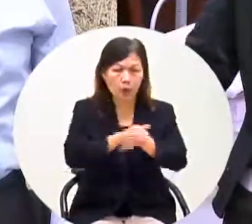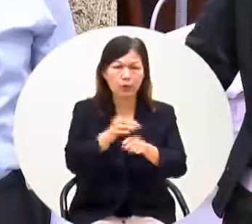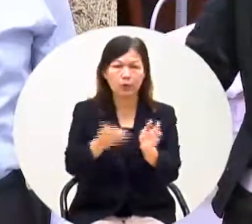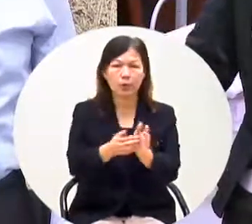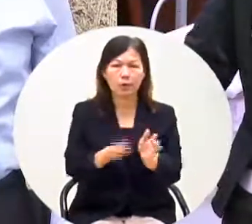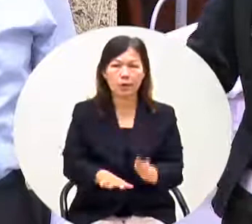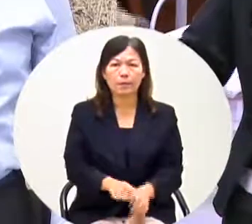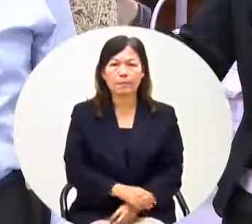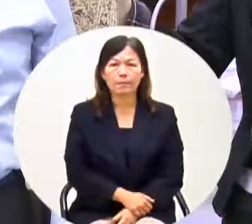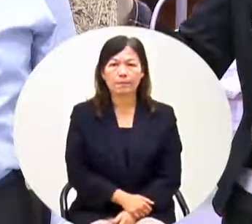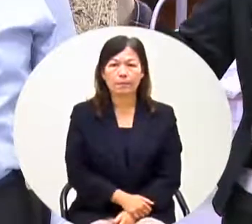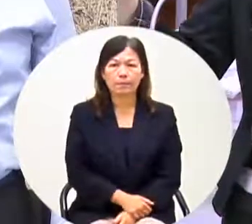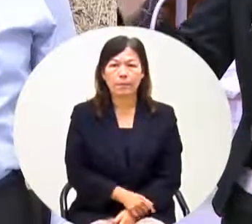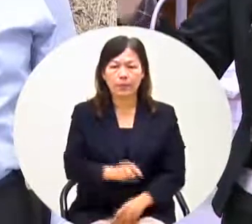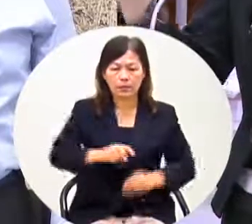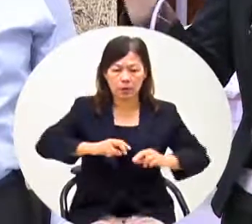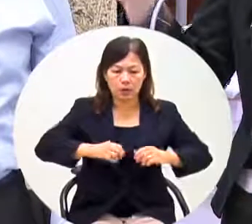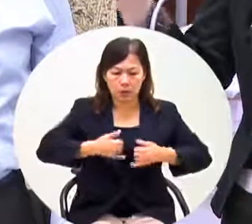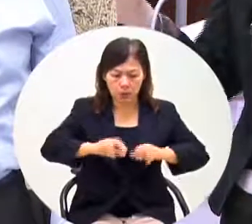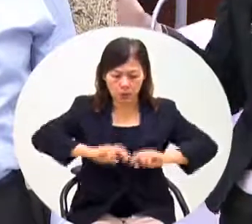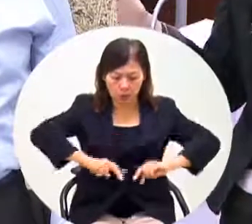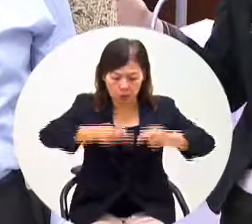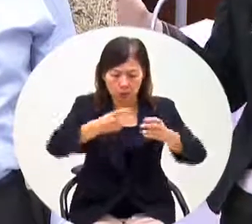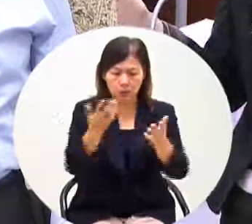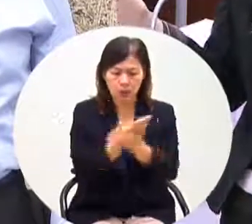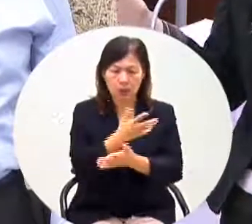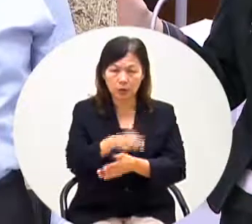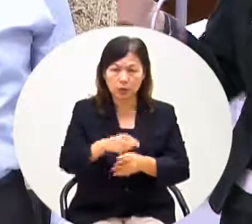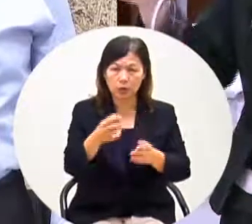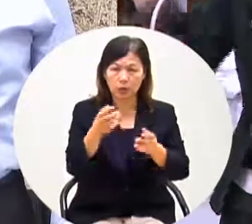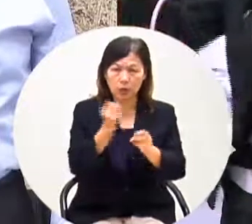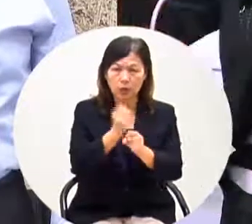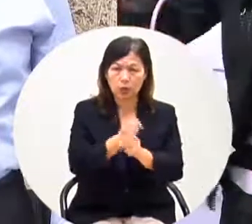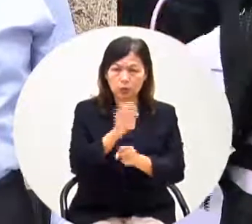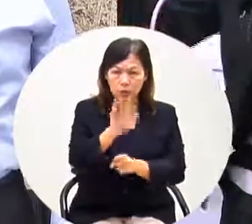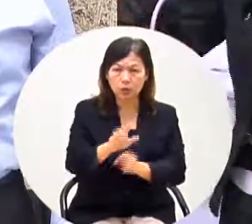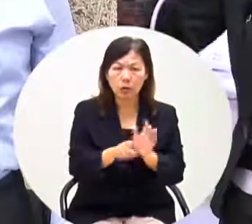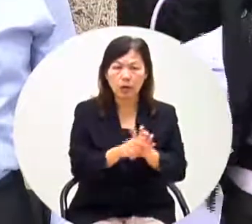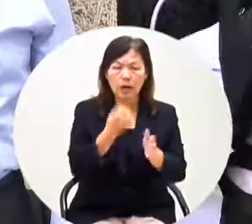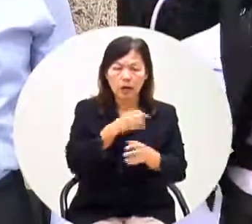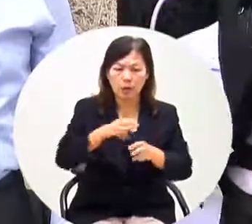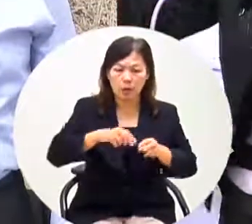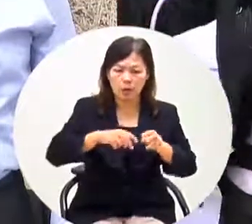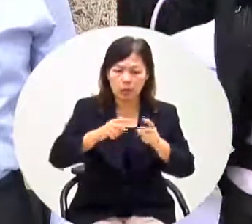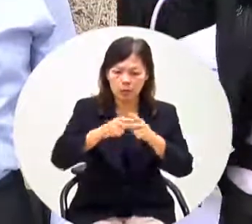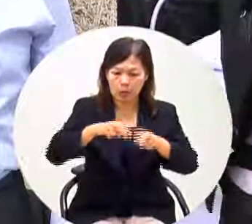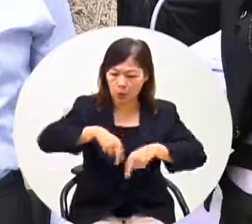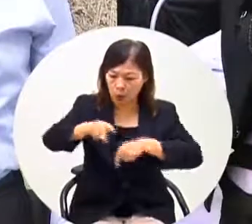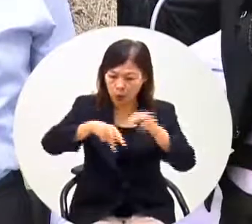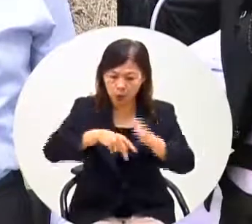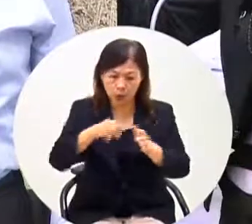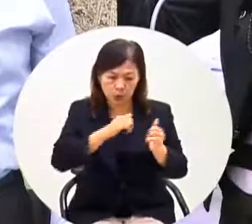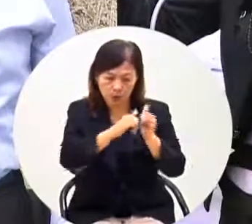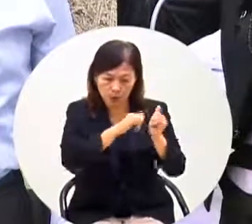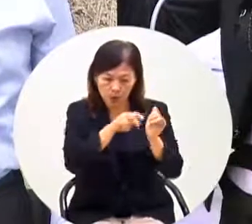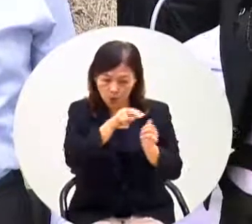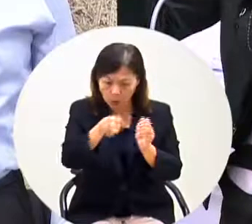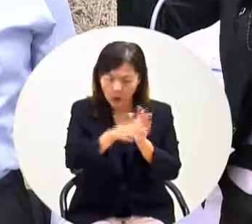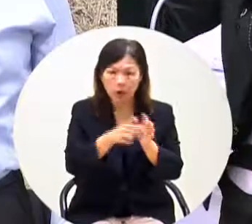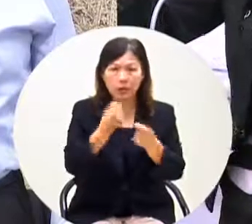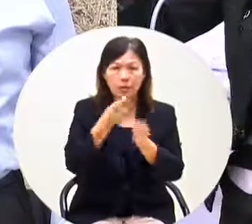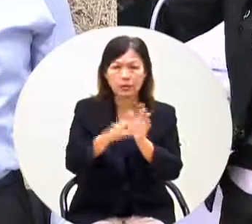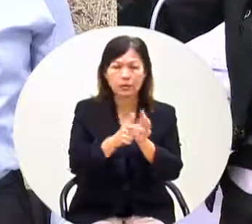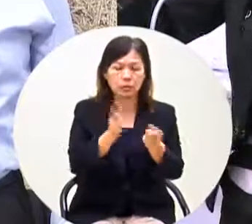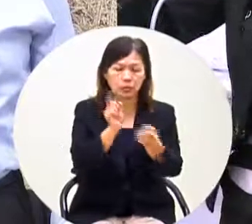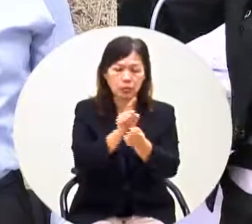工程。老实讲，很多行经的民众 不一定只是造福我们仁大工业区的员工而已，